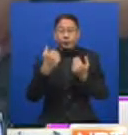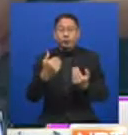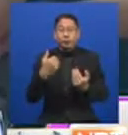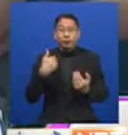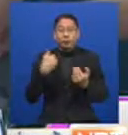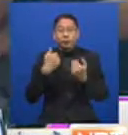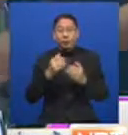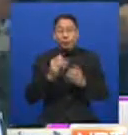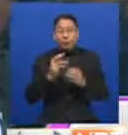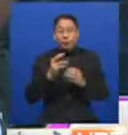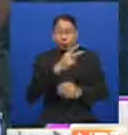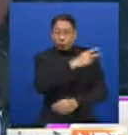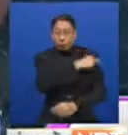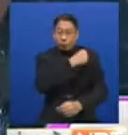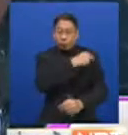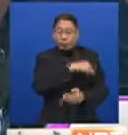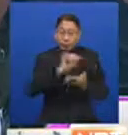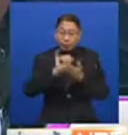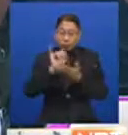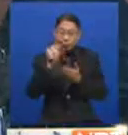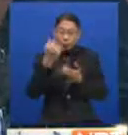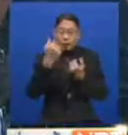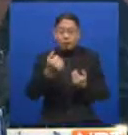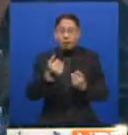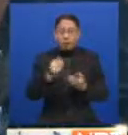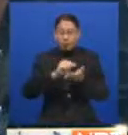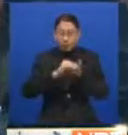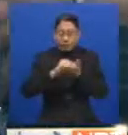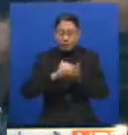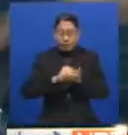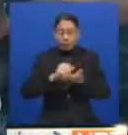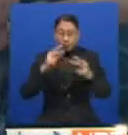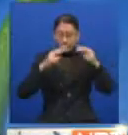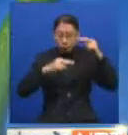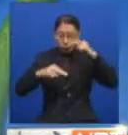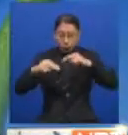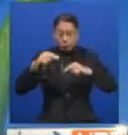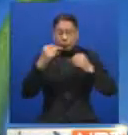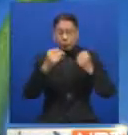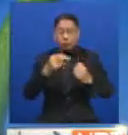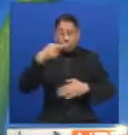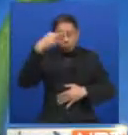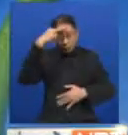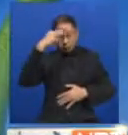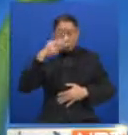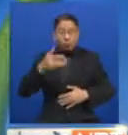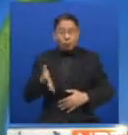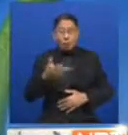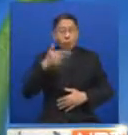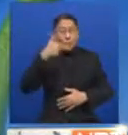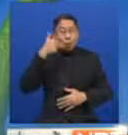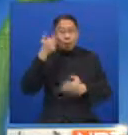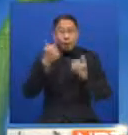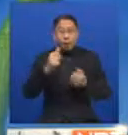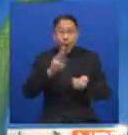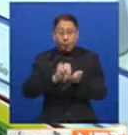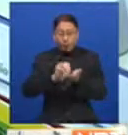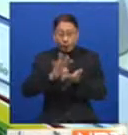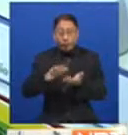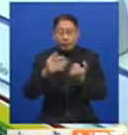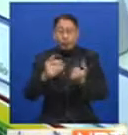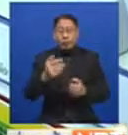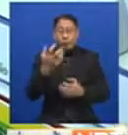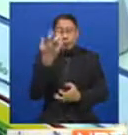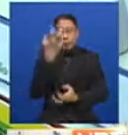โรงพยาบาลจุฬาภรณ์โดยเปิดให้บริการด้านการแพทย์ตรวจสุขภาพประกอบด้วยโรคเบาหวานโรคหัวใจโรคมะเร็งโรคกระดูกและ